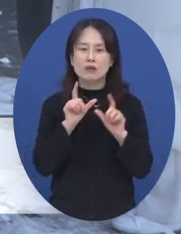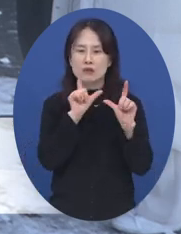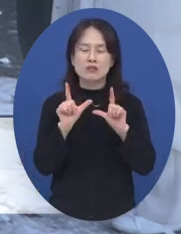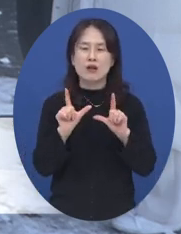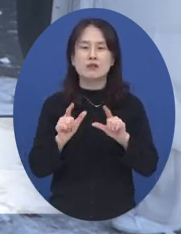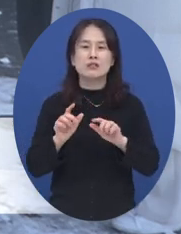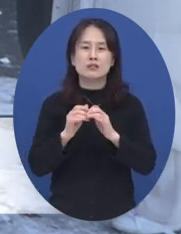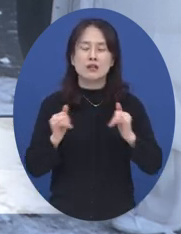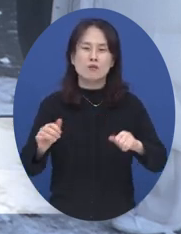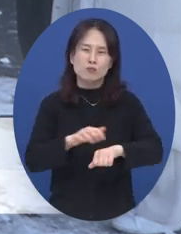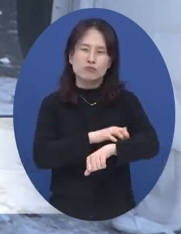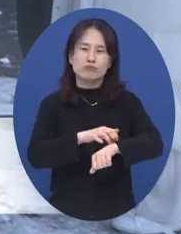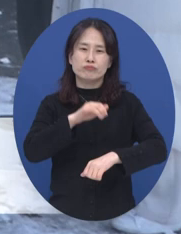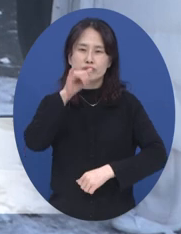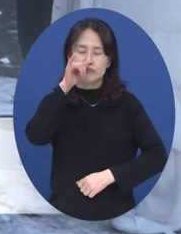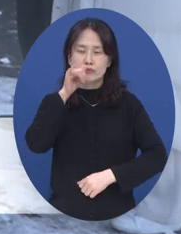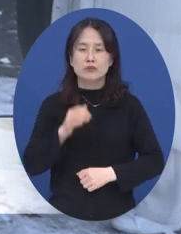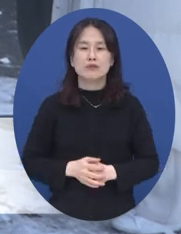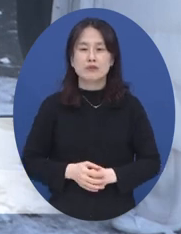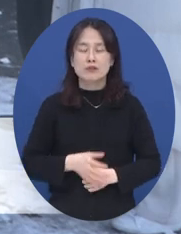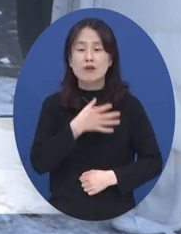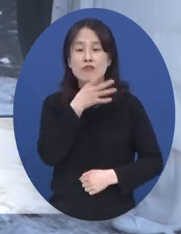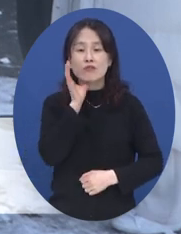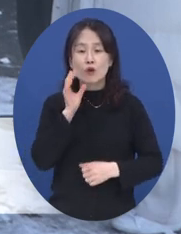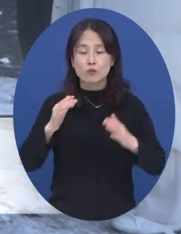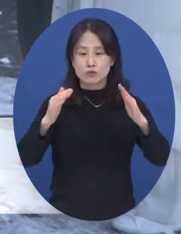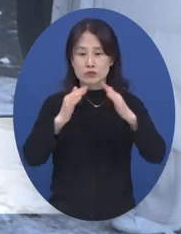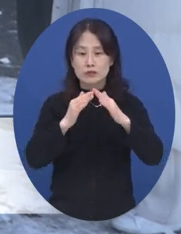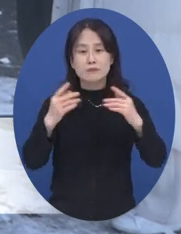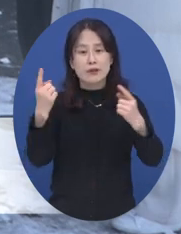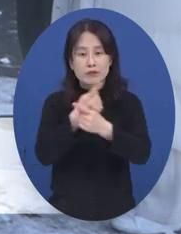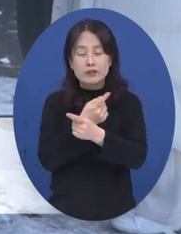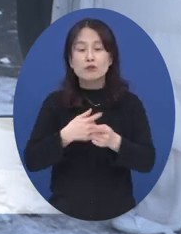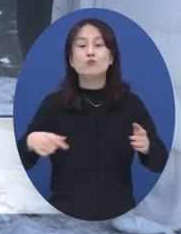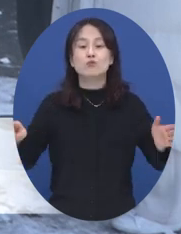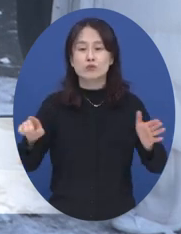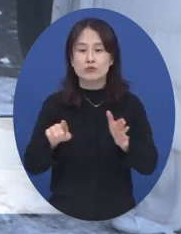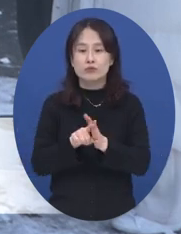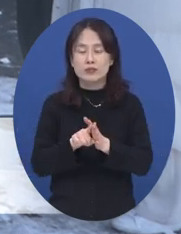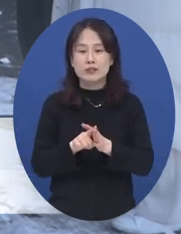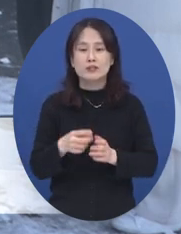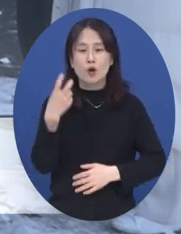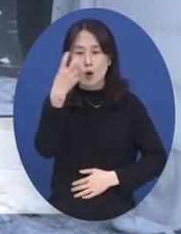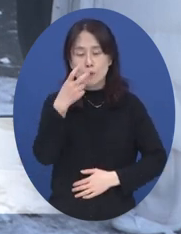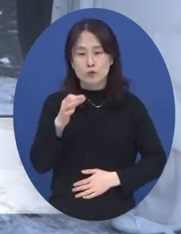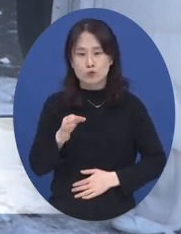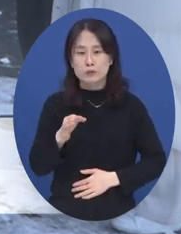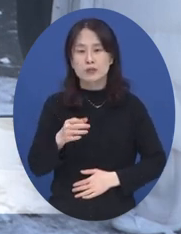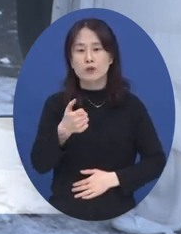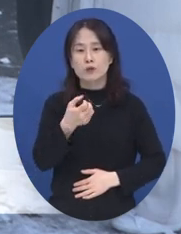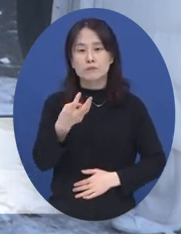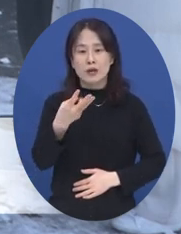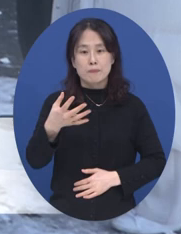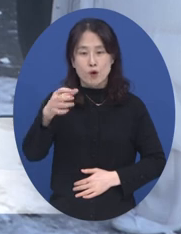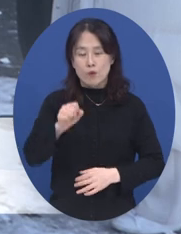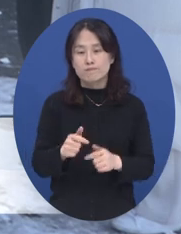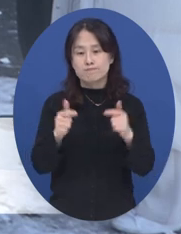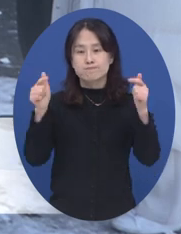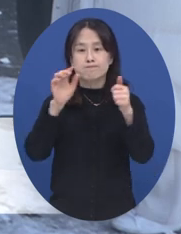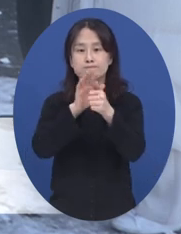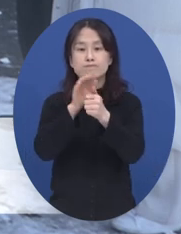하는데요 경기도가 이런 노후 공동주택 의 탈바꿈을 돕기 위해 유지보수 비용을 53억 원으로 늘려